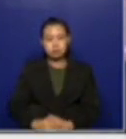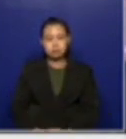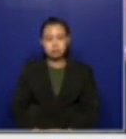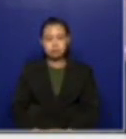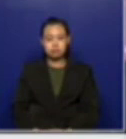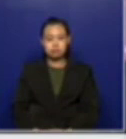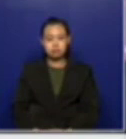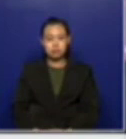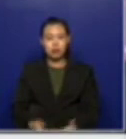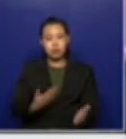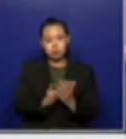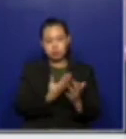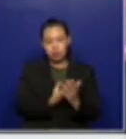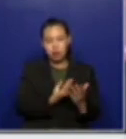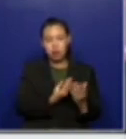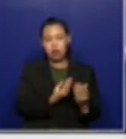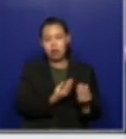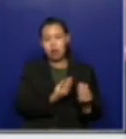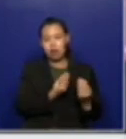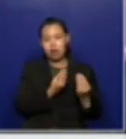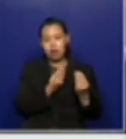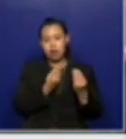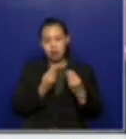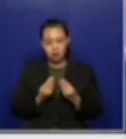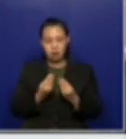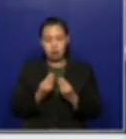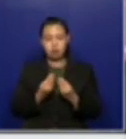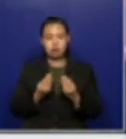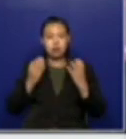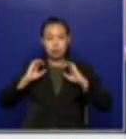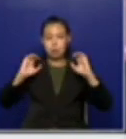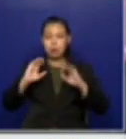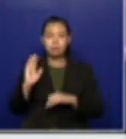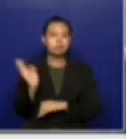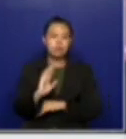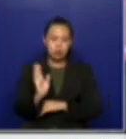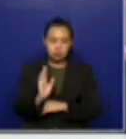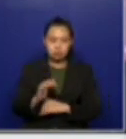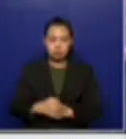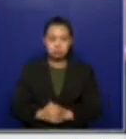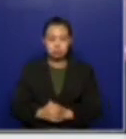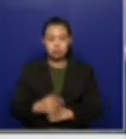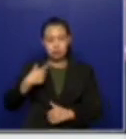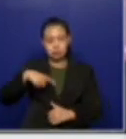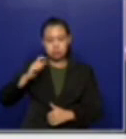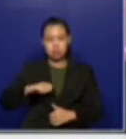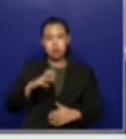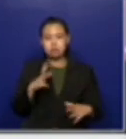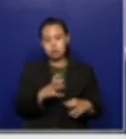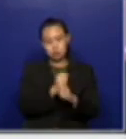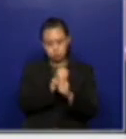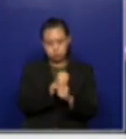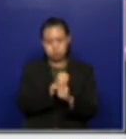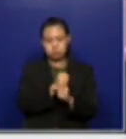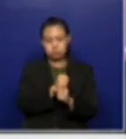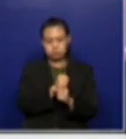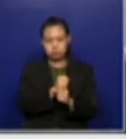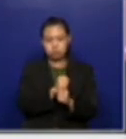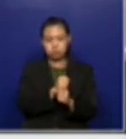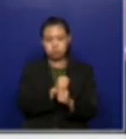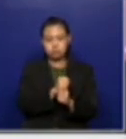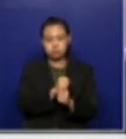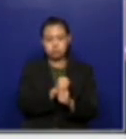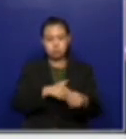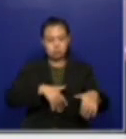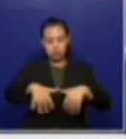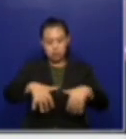แล้วก็ไม่ต้องคืนเงินให้แก่รัฐซึ่งปรากฏตามคำพิพากษาแล้วชาวพุทธก็อย